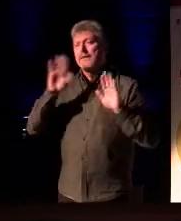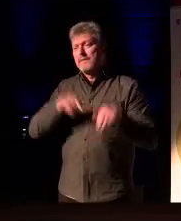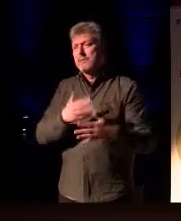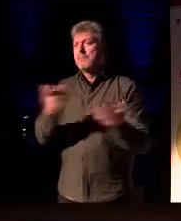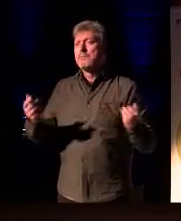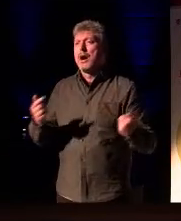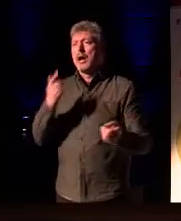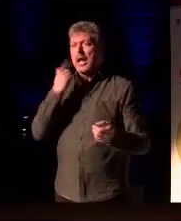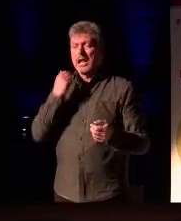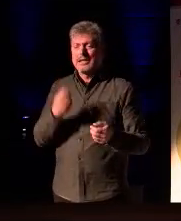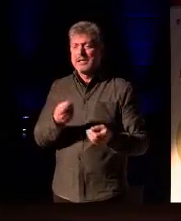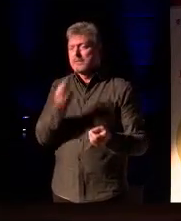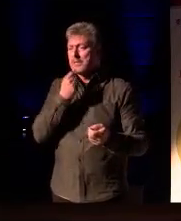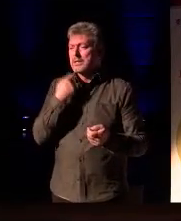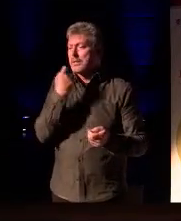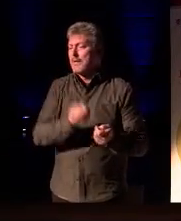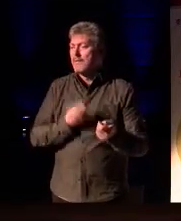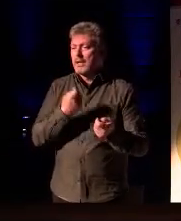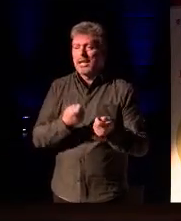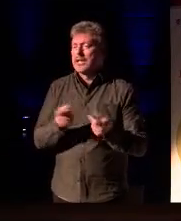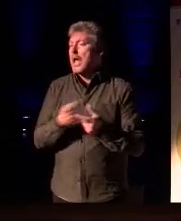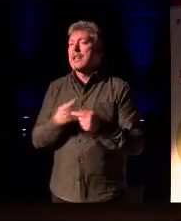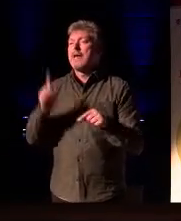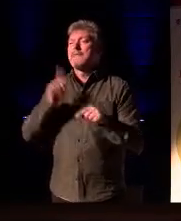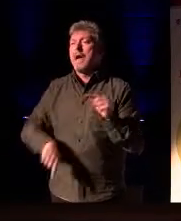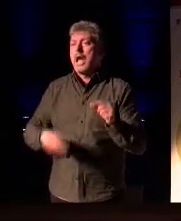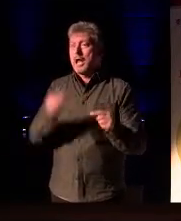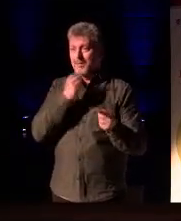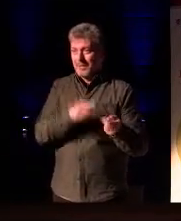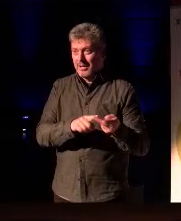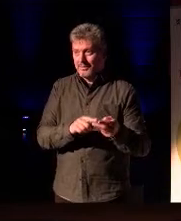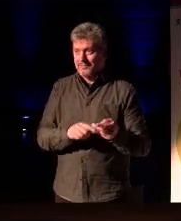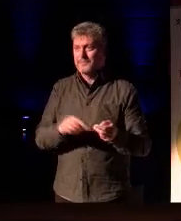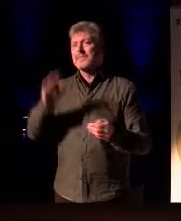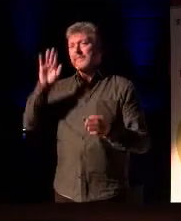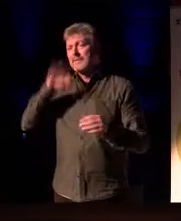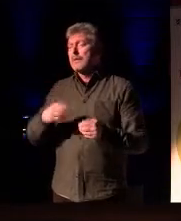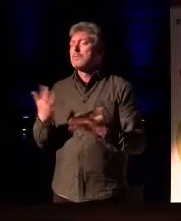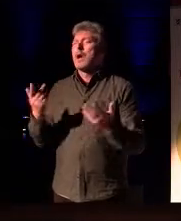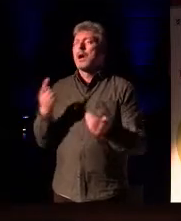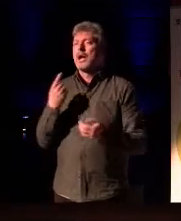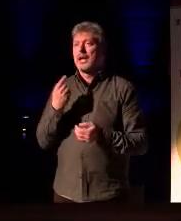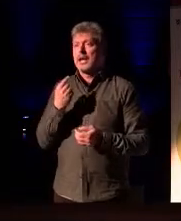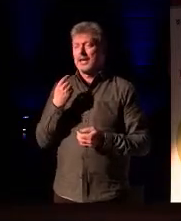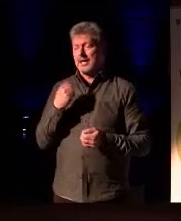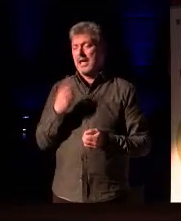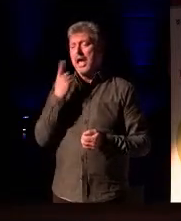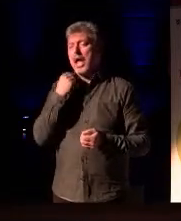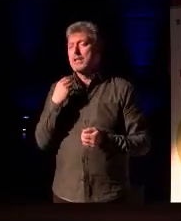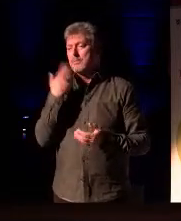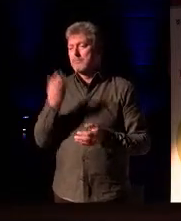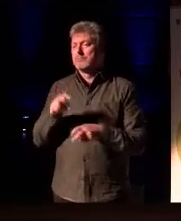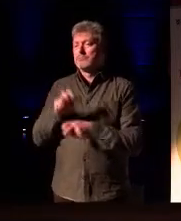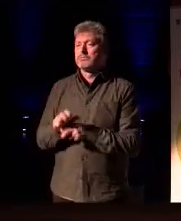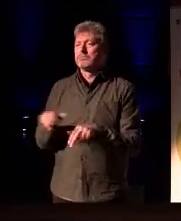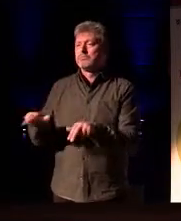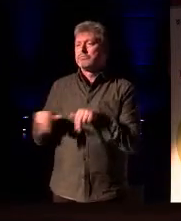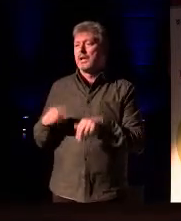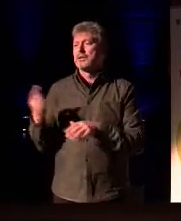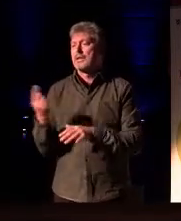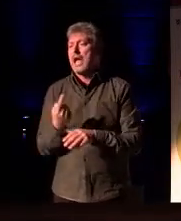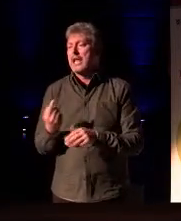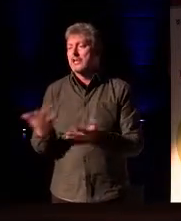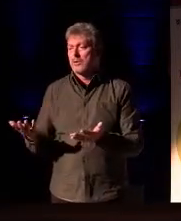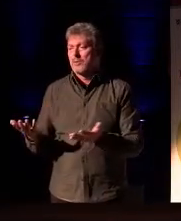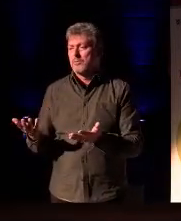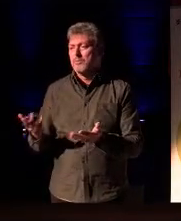får i seg for lite mat, får i seg feil mat. Vi vet at mange eldre blir sittende passive og ensomme. En del eldre